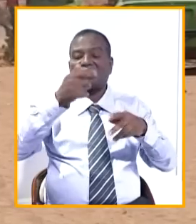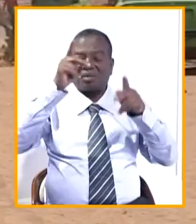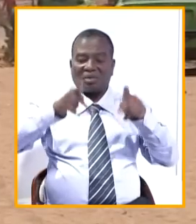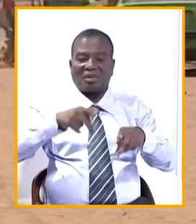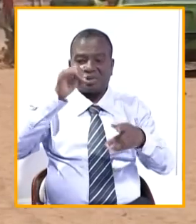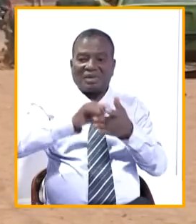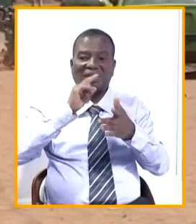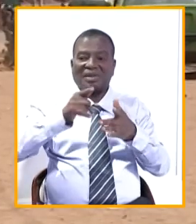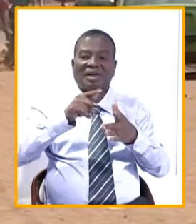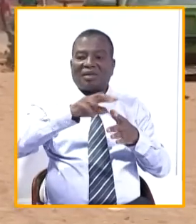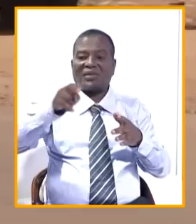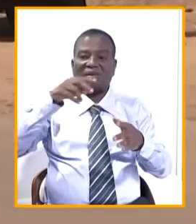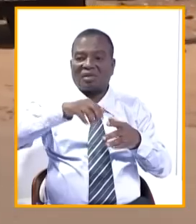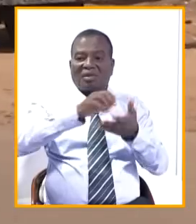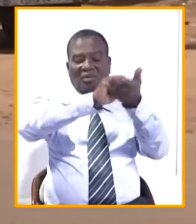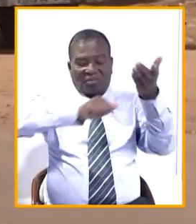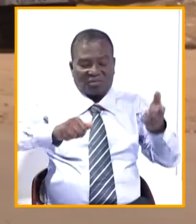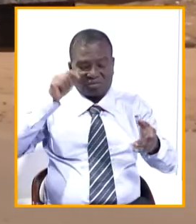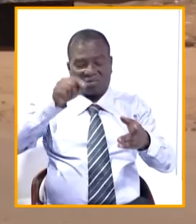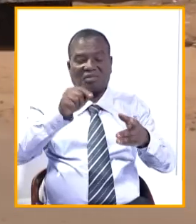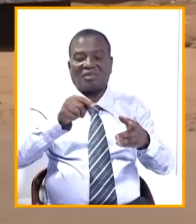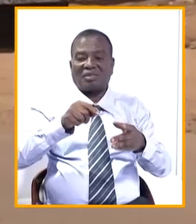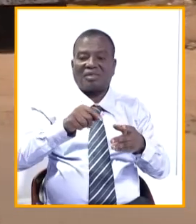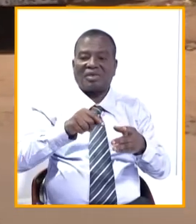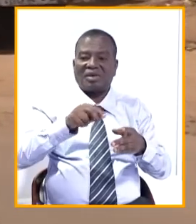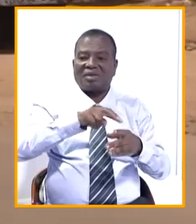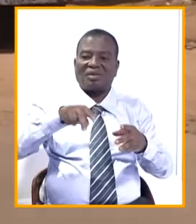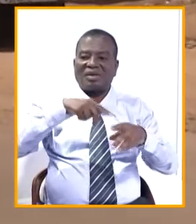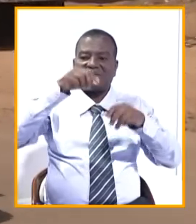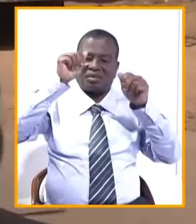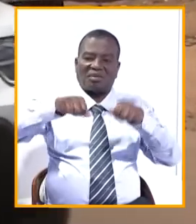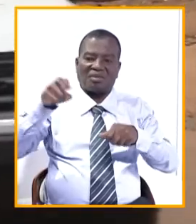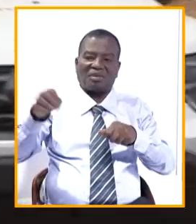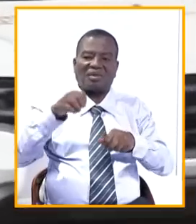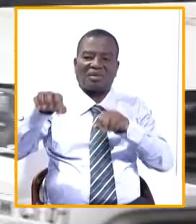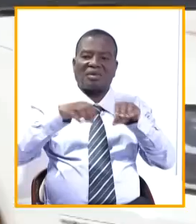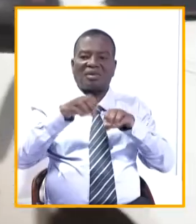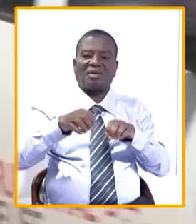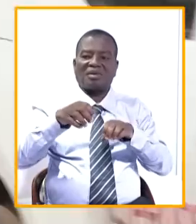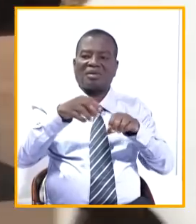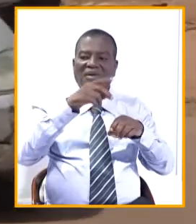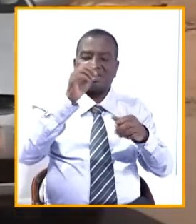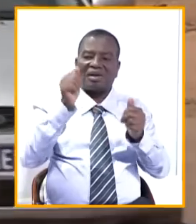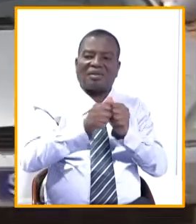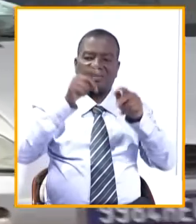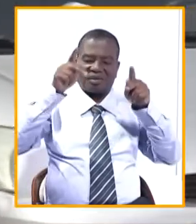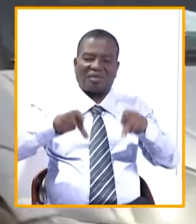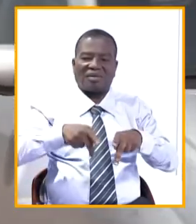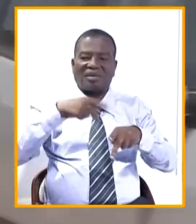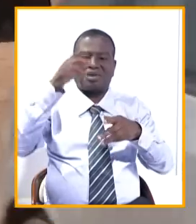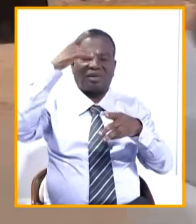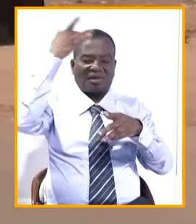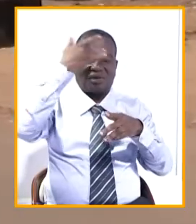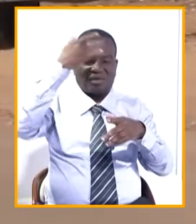c'est à vous que sont retranchés les points en cas d'infraction. En revanche, vous avez la possibilité de faire un recours avec la personne